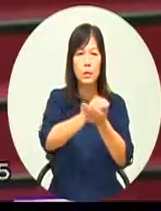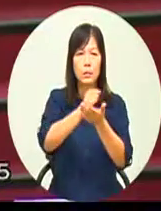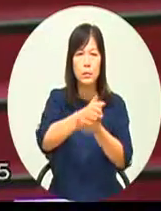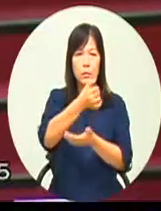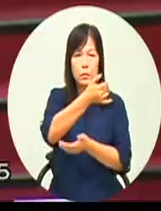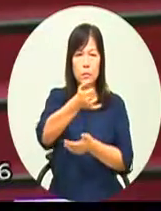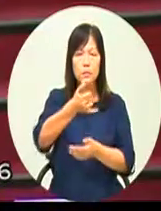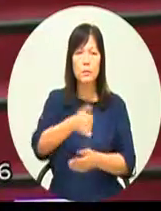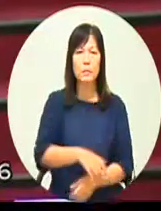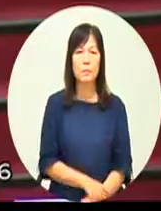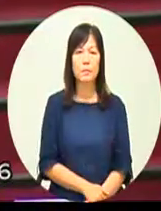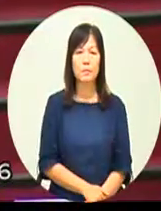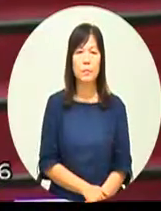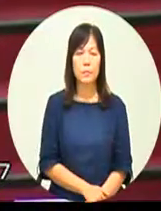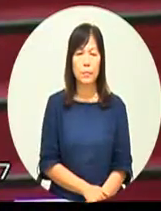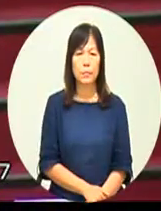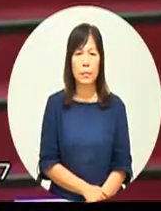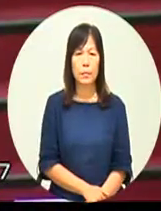沿线，